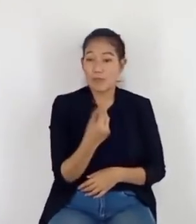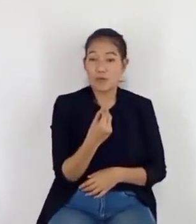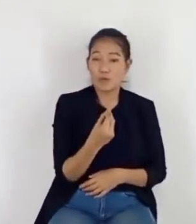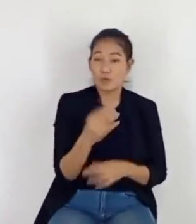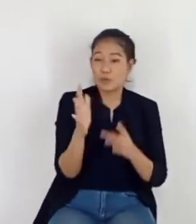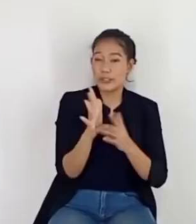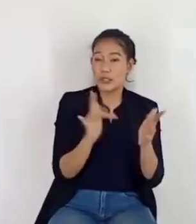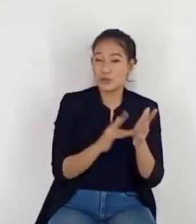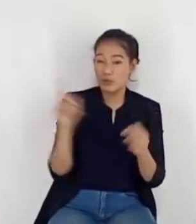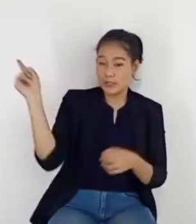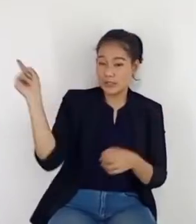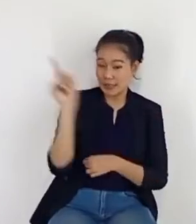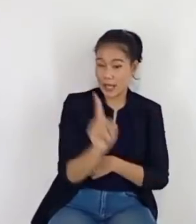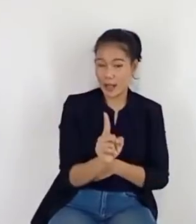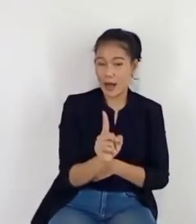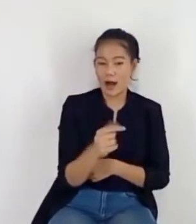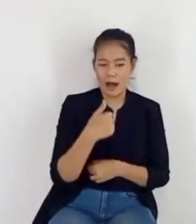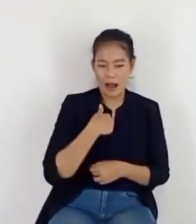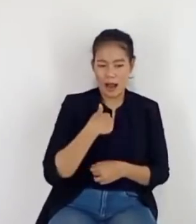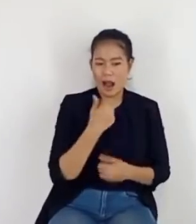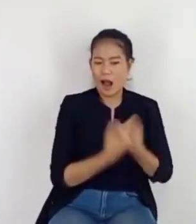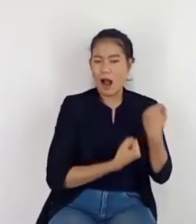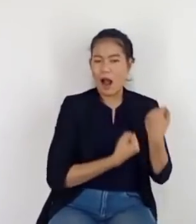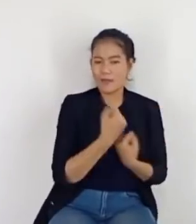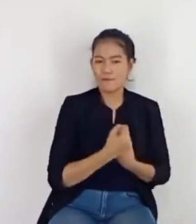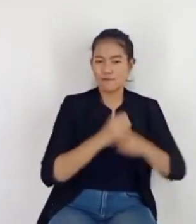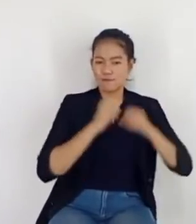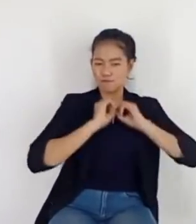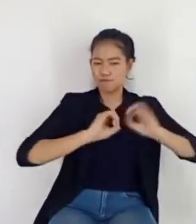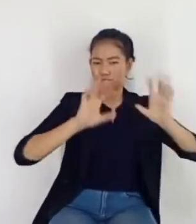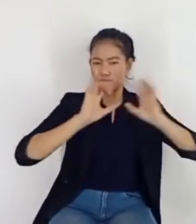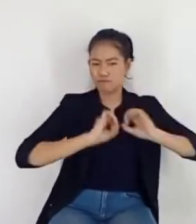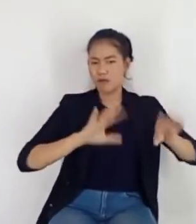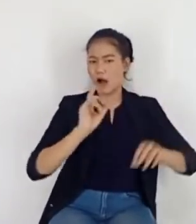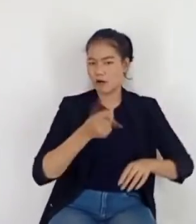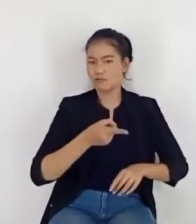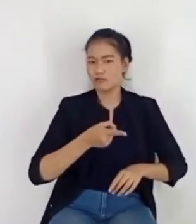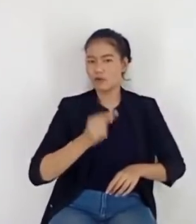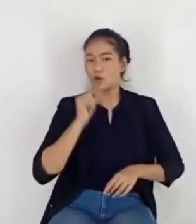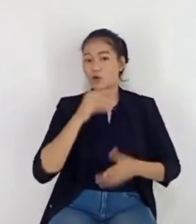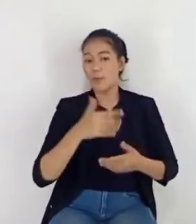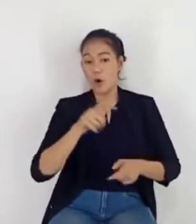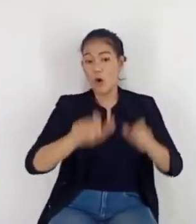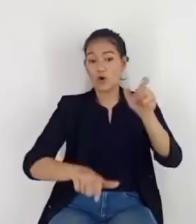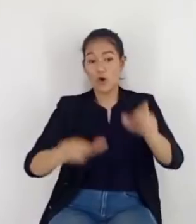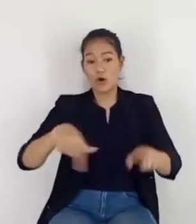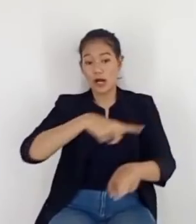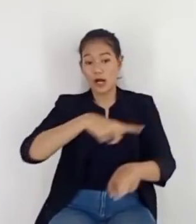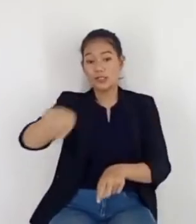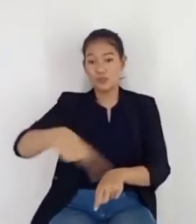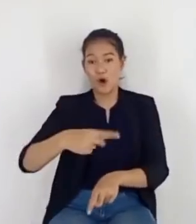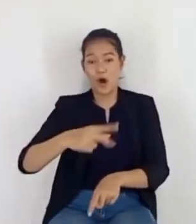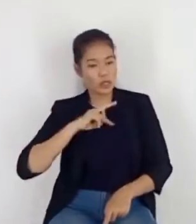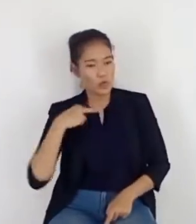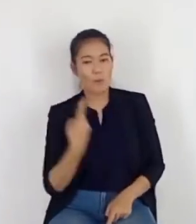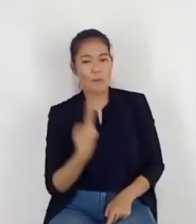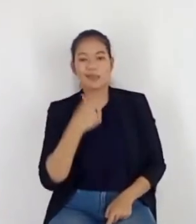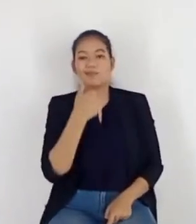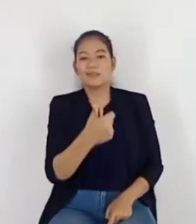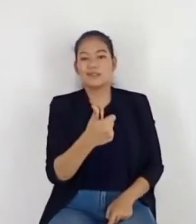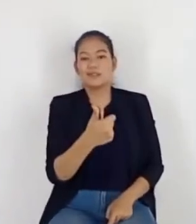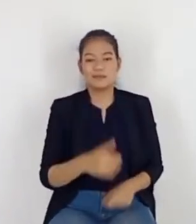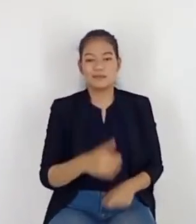Yesus aktif berseru agar banyak orang mengalami